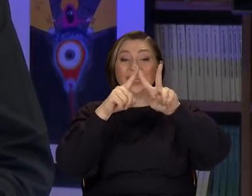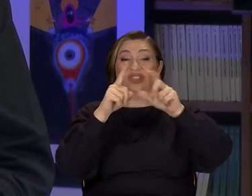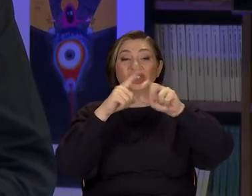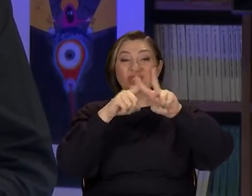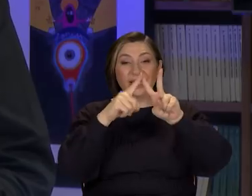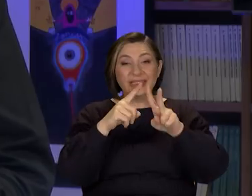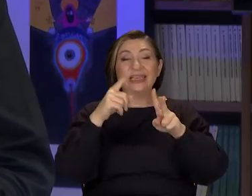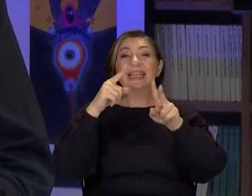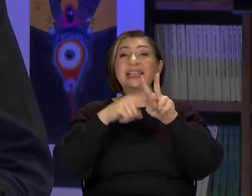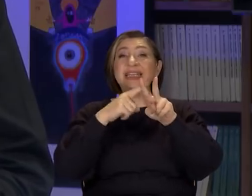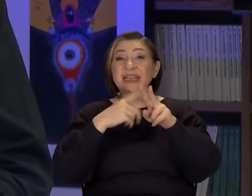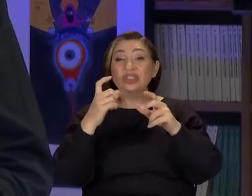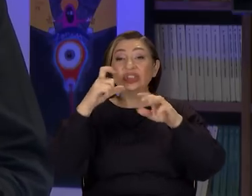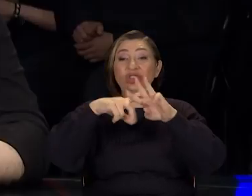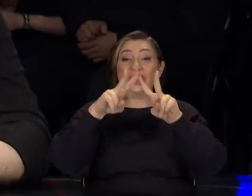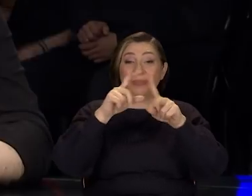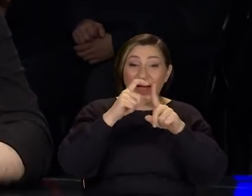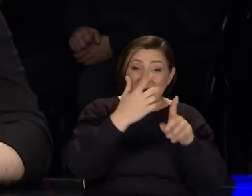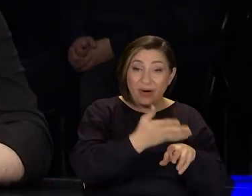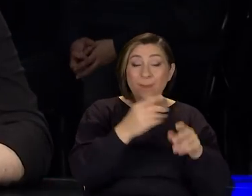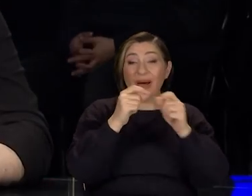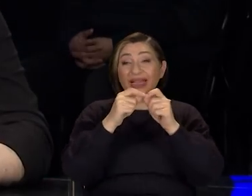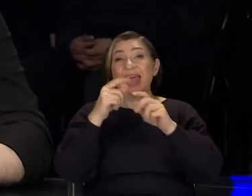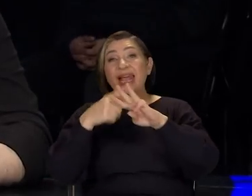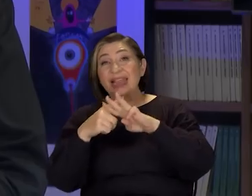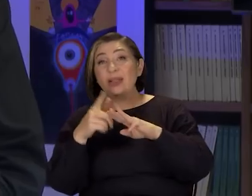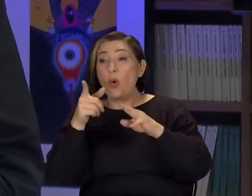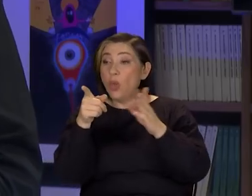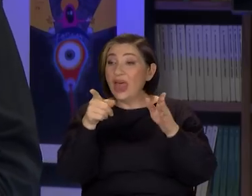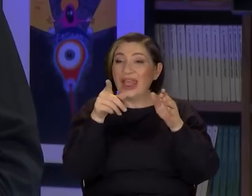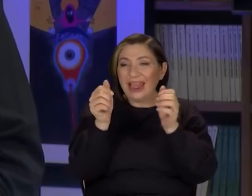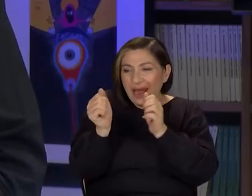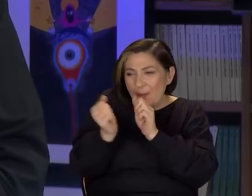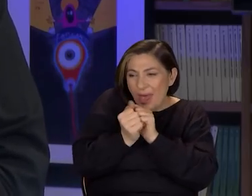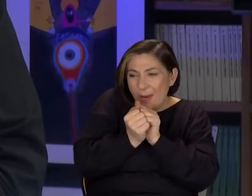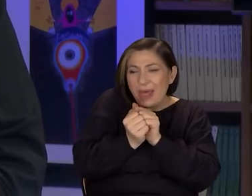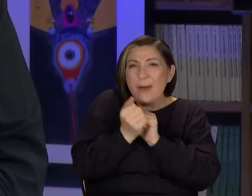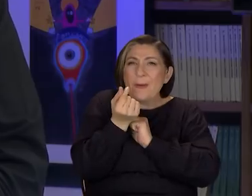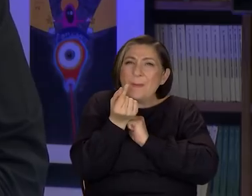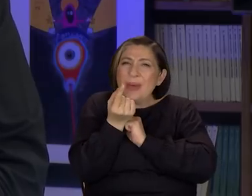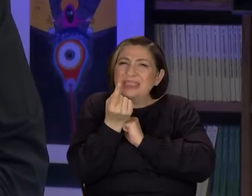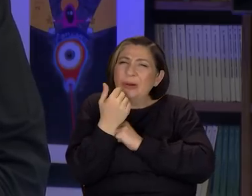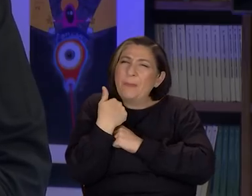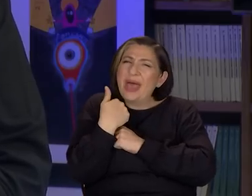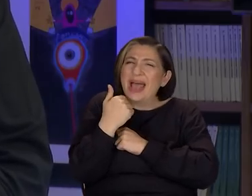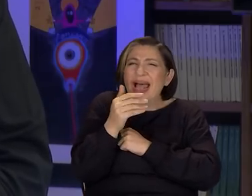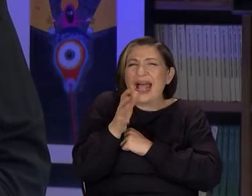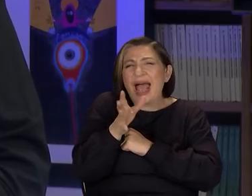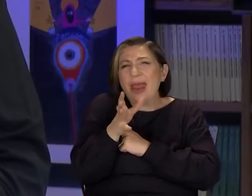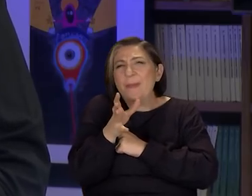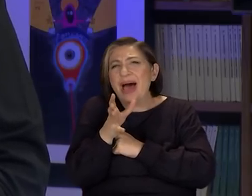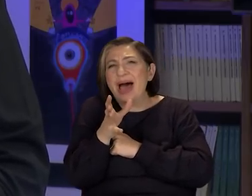Şahinler var. Cem Davran var. Bahtiyar Engin var. Şimdi onların yanında hani birazcık ben galiba o hususta şeyim